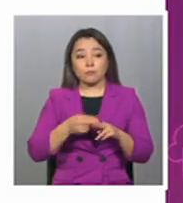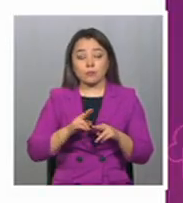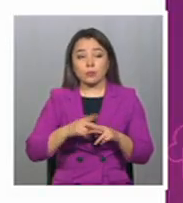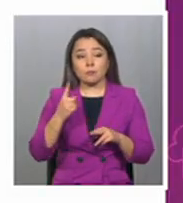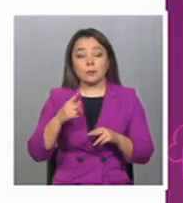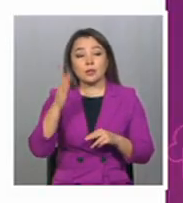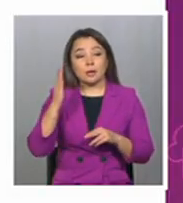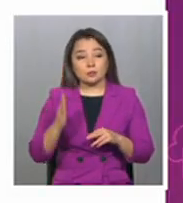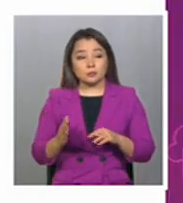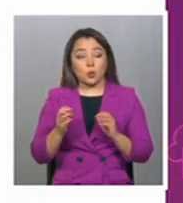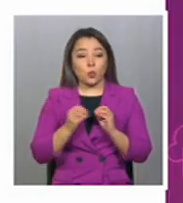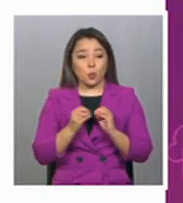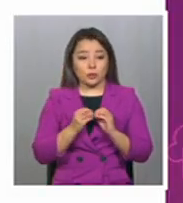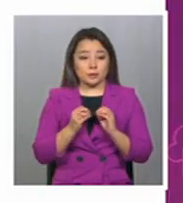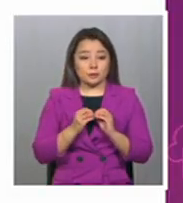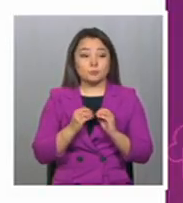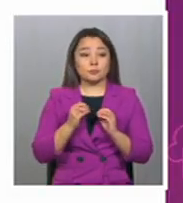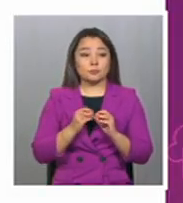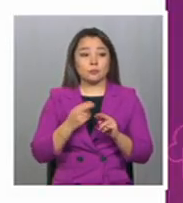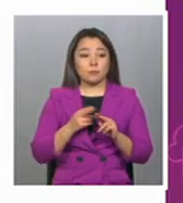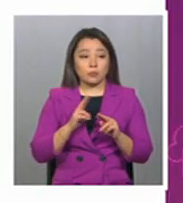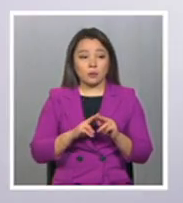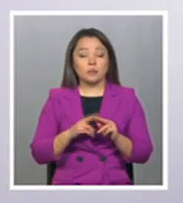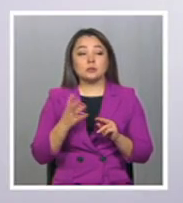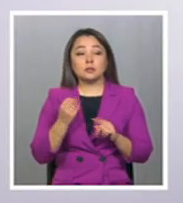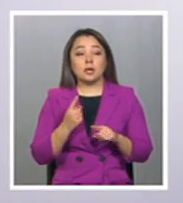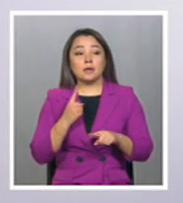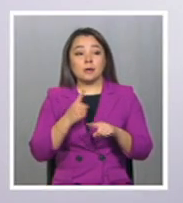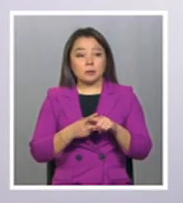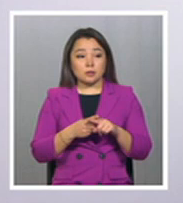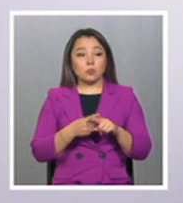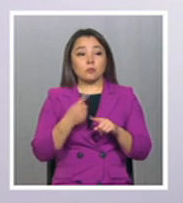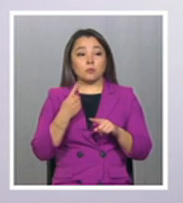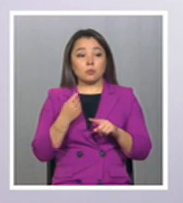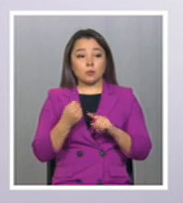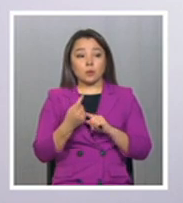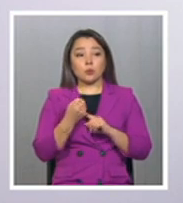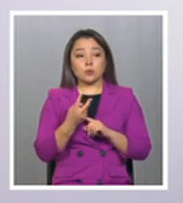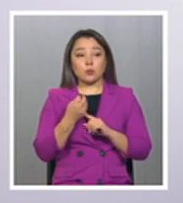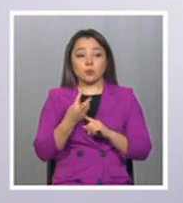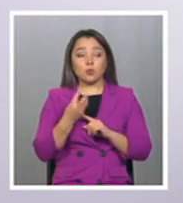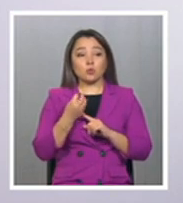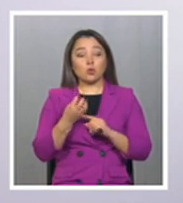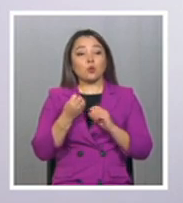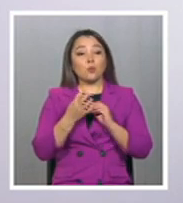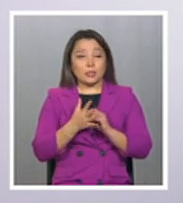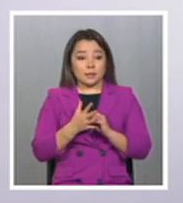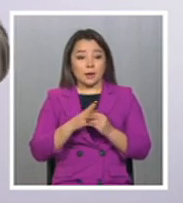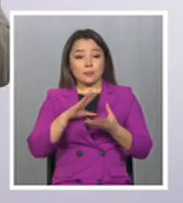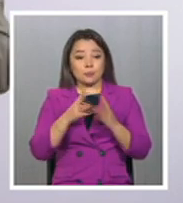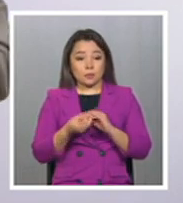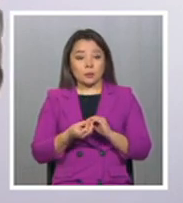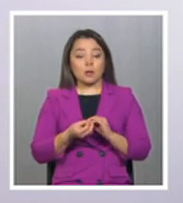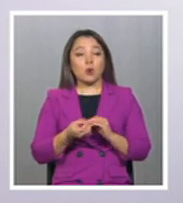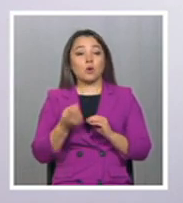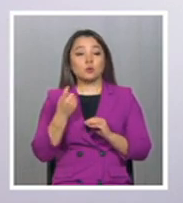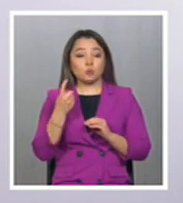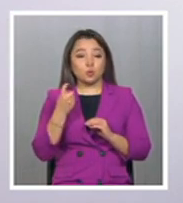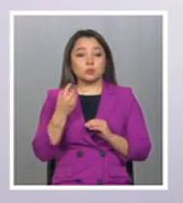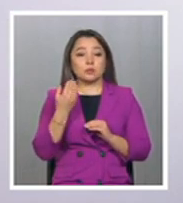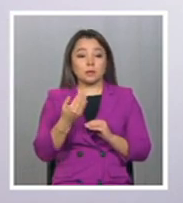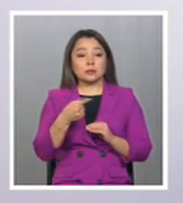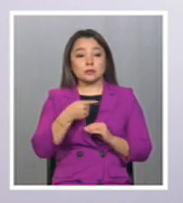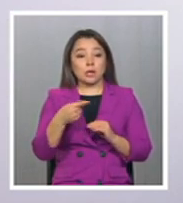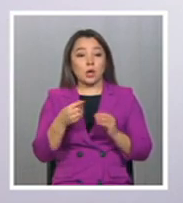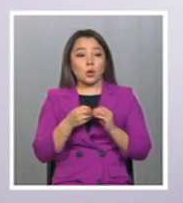бізге 10 торкөз береді. Олай болса 10 және 11, 12, 13, 14, 15. Демек, 100